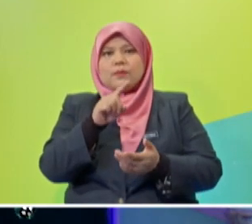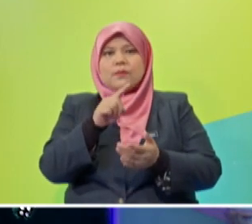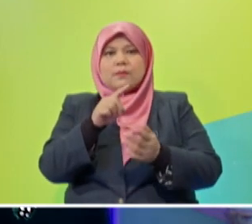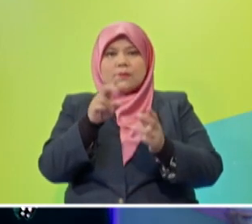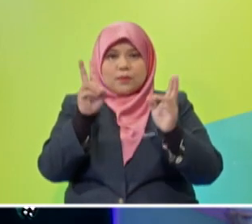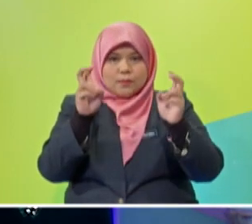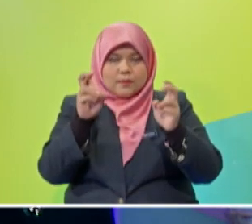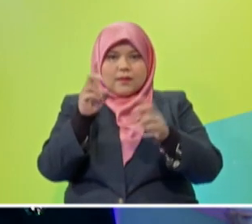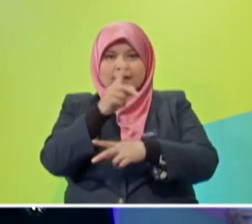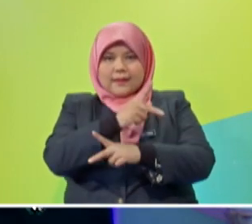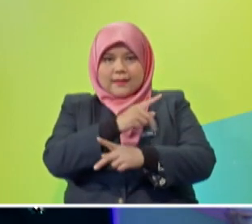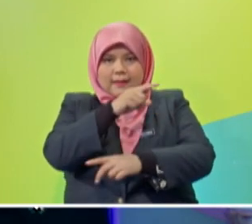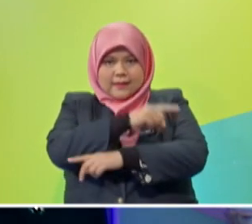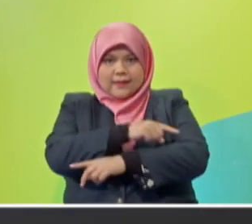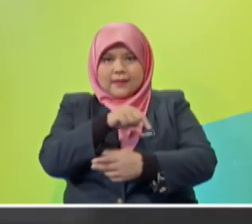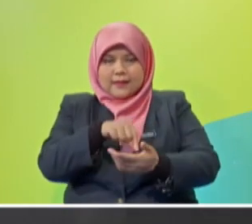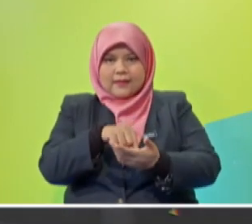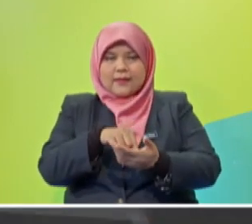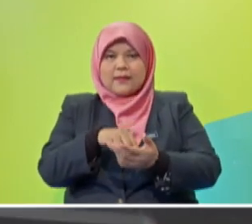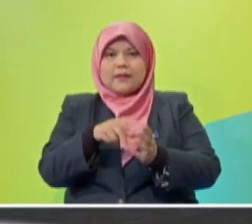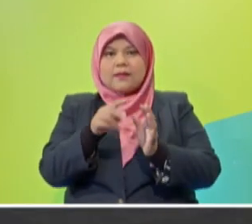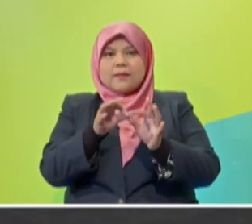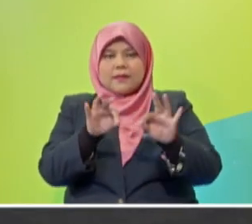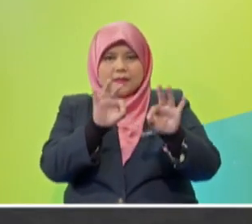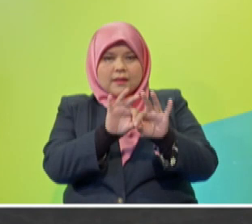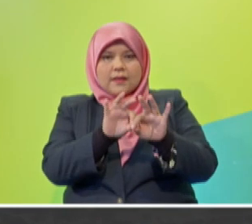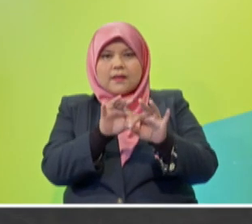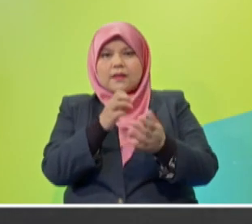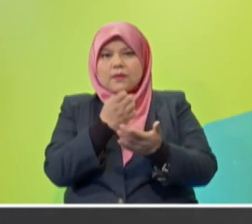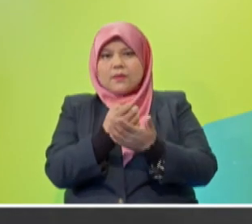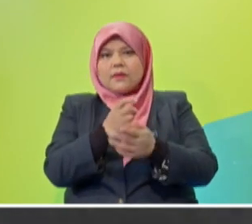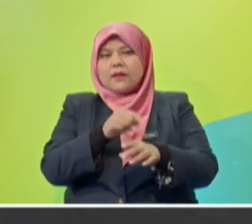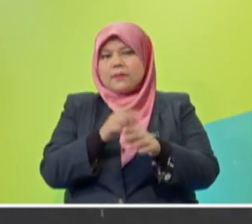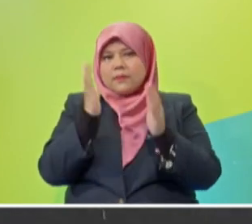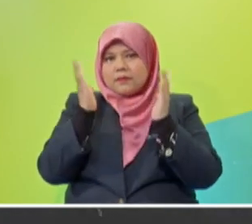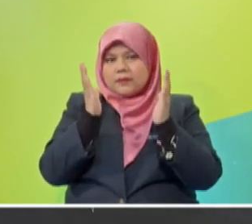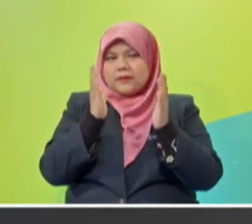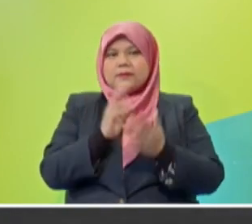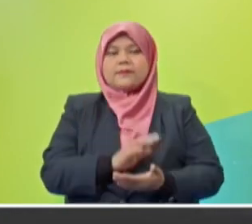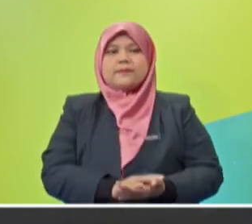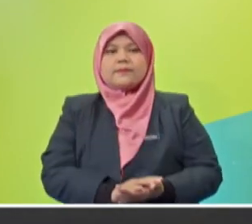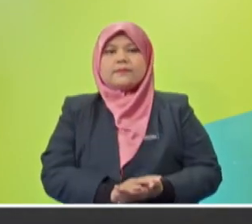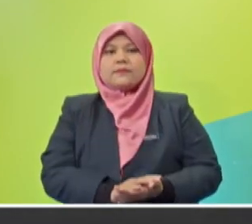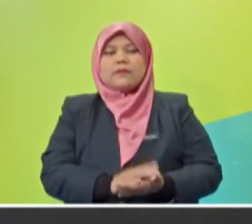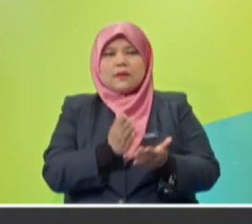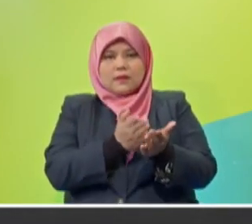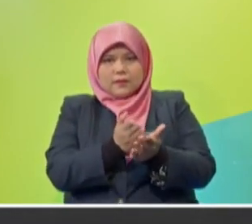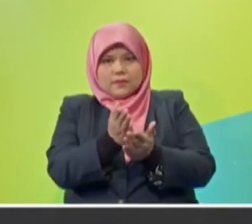membahaskan kepentingan kegiatan ekonomi di Malaysia. Okey, 3.2.4. Okey, kita akan